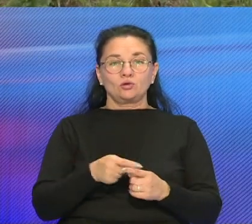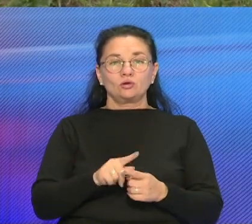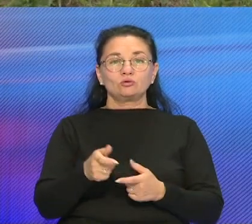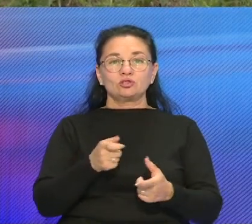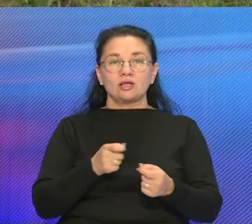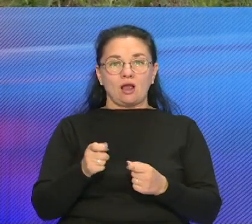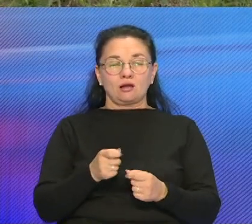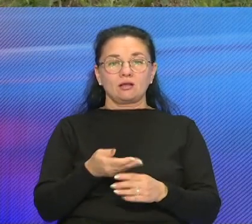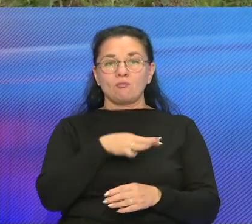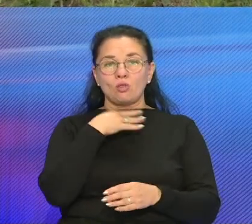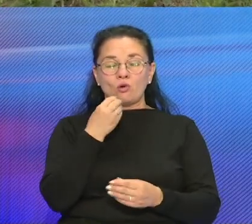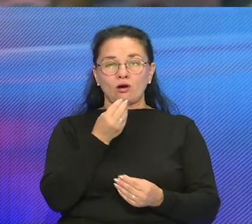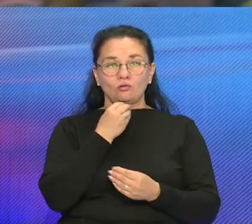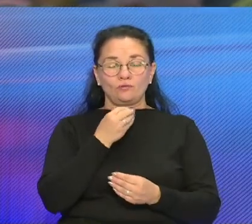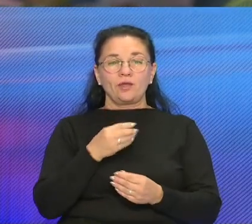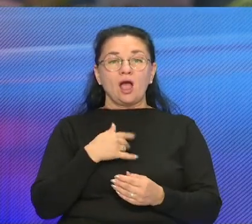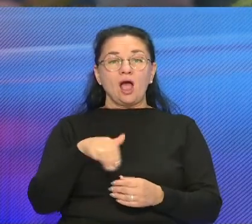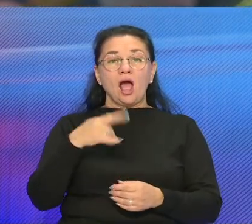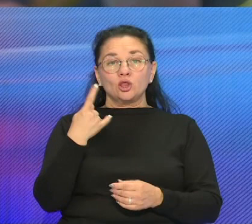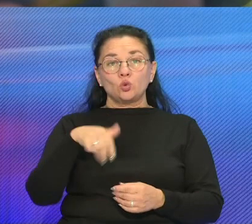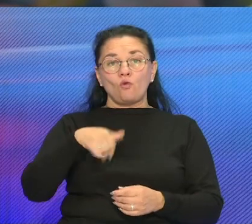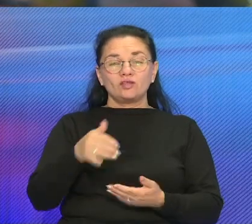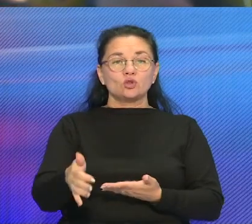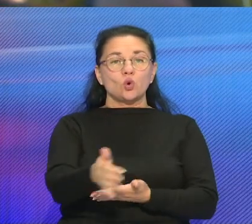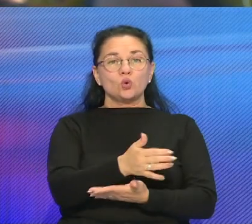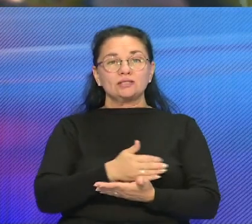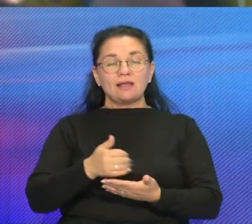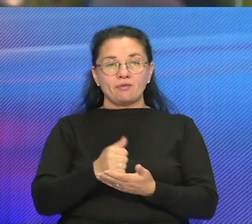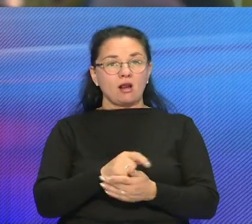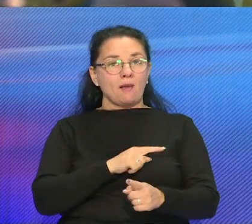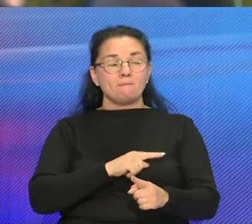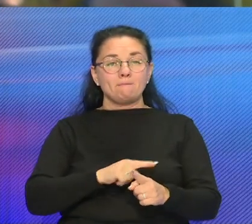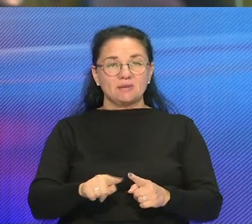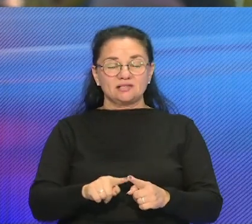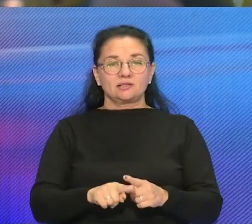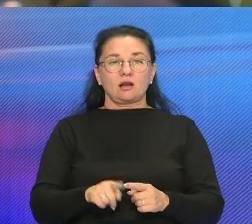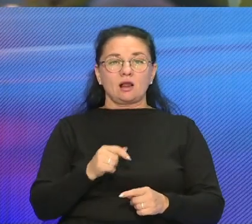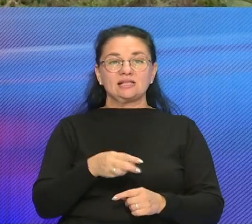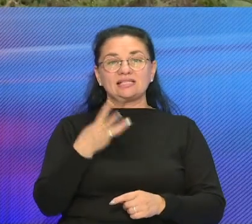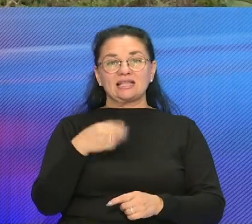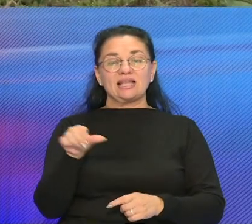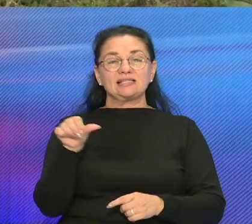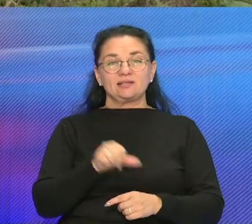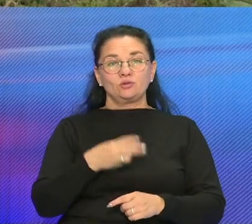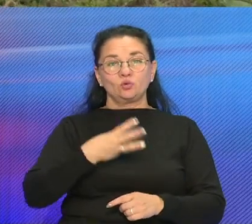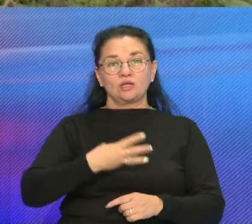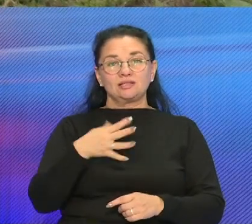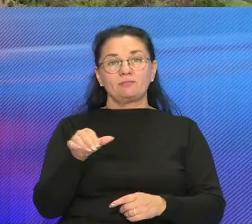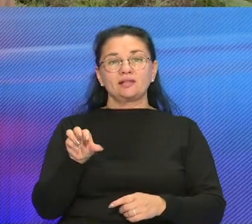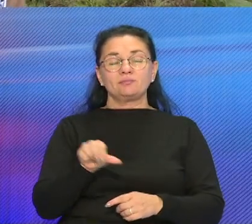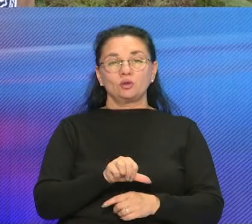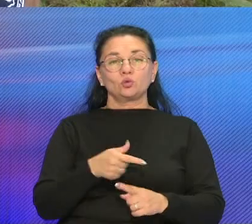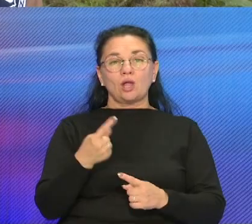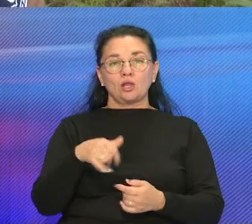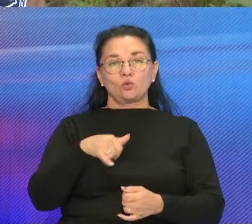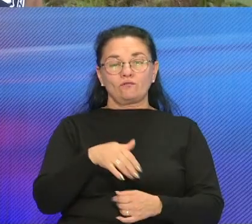одной. А ведро мы собираем очень быстро. Ягода крупная, спелая, и мы можем ведро спокойно собирать за 30 минут, 30-35. У всех